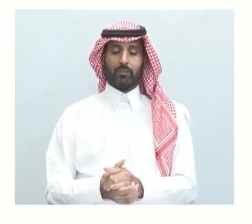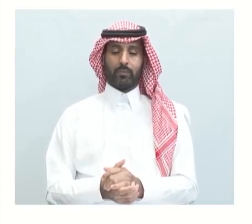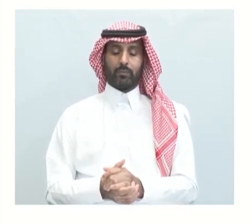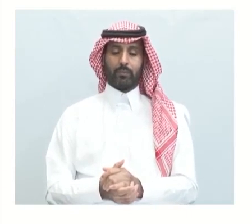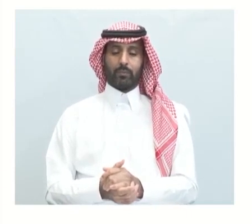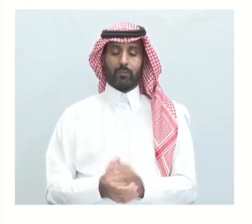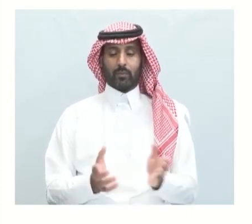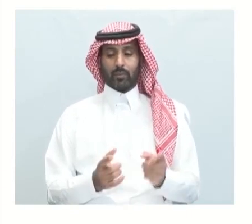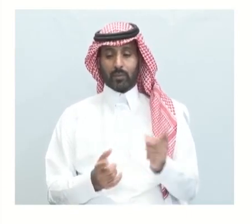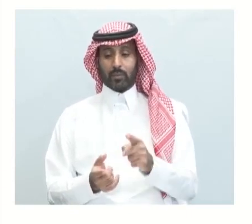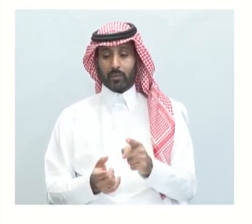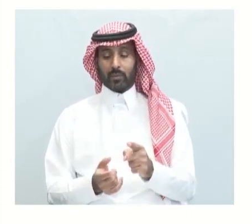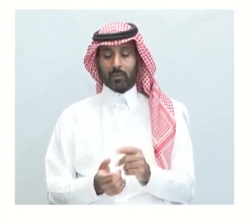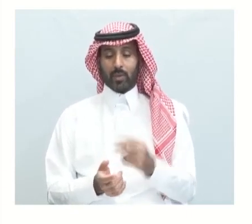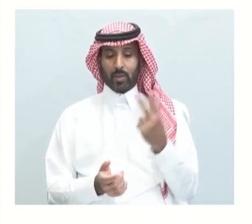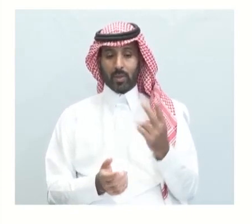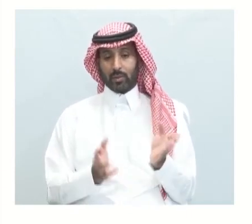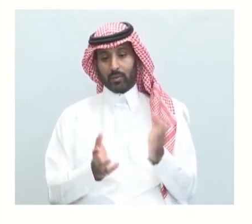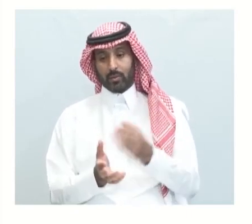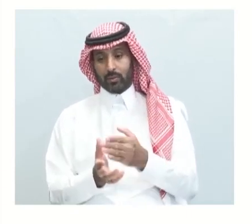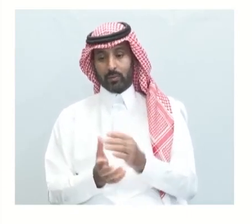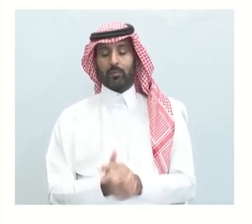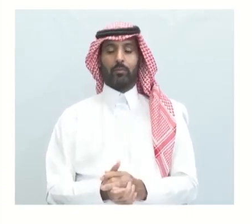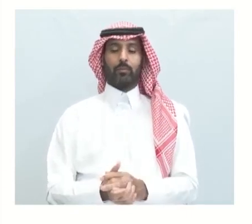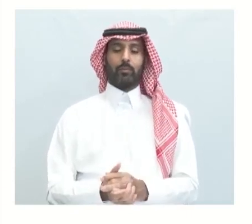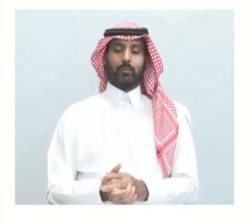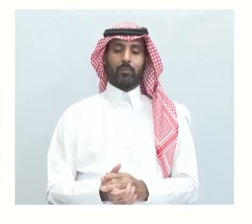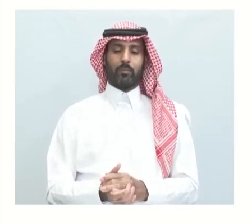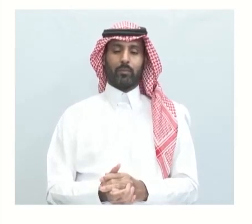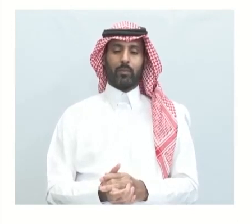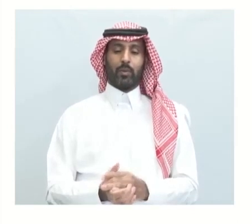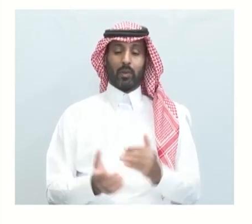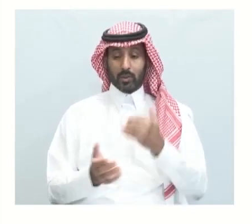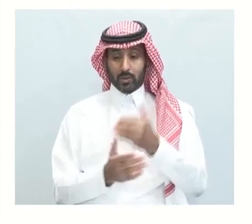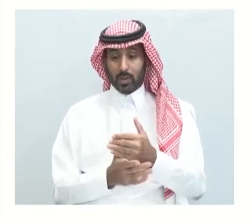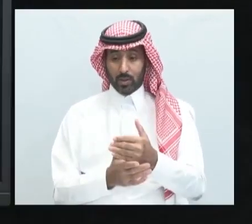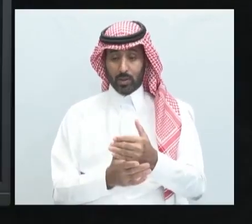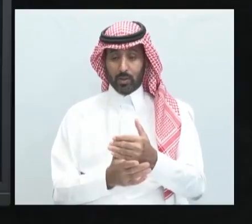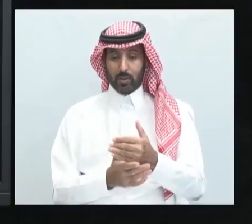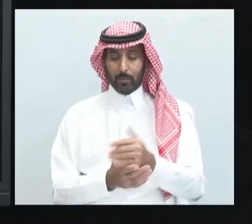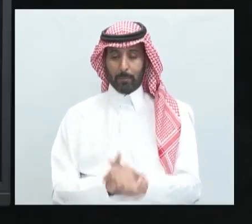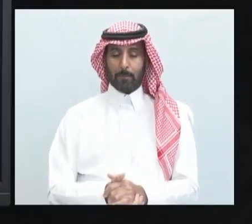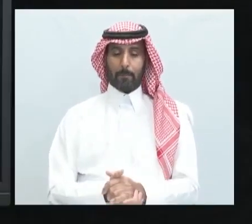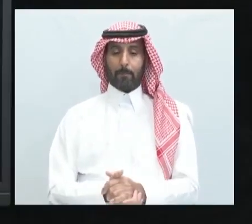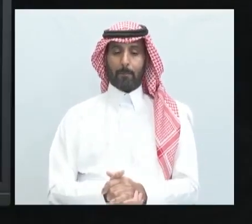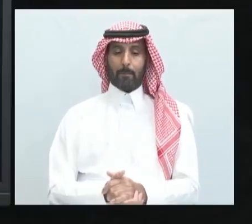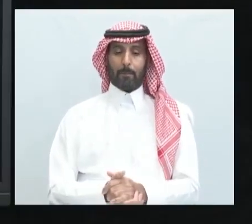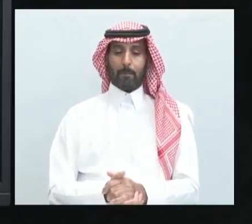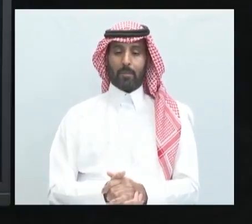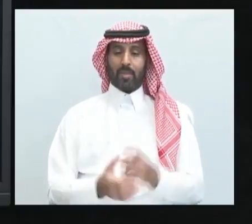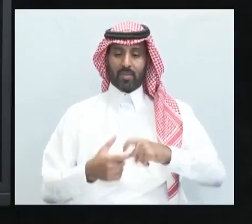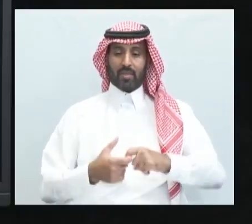سميتها التاليه للراس وسكن دوت نت يعني معناها التاليه